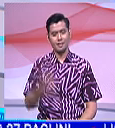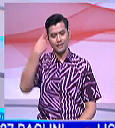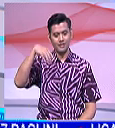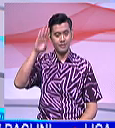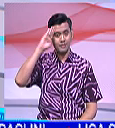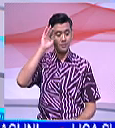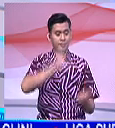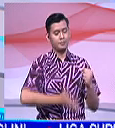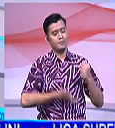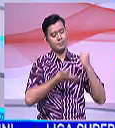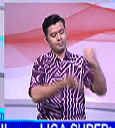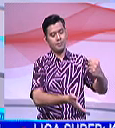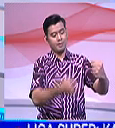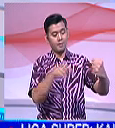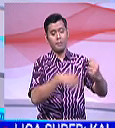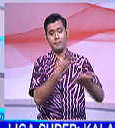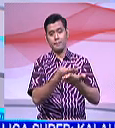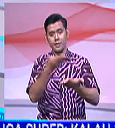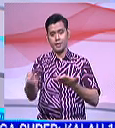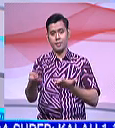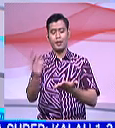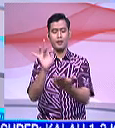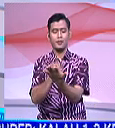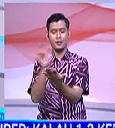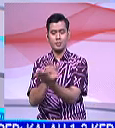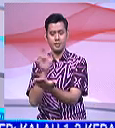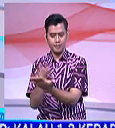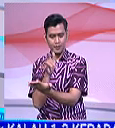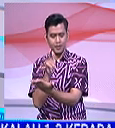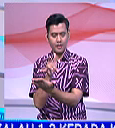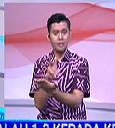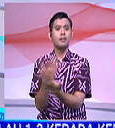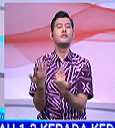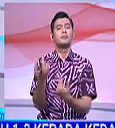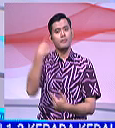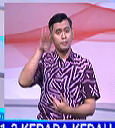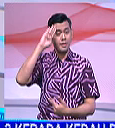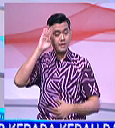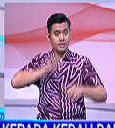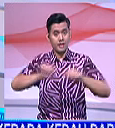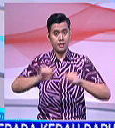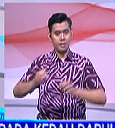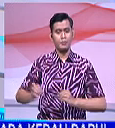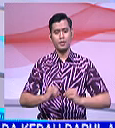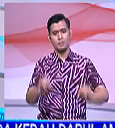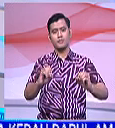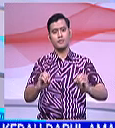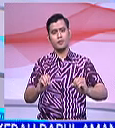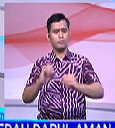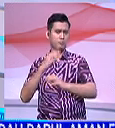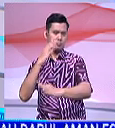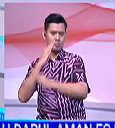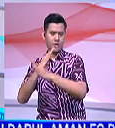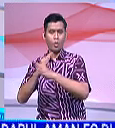server untuk dana bagi pembelian tablet untuk pengguna akses kandungan digital negeri itu juga mengaktifkan operasi bandros kaki